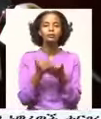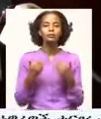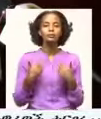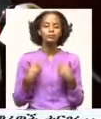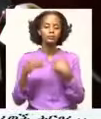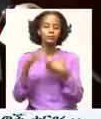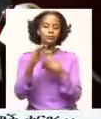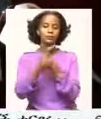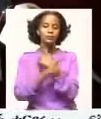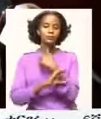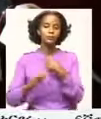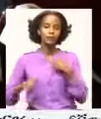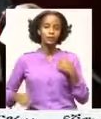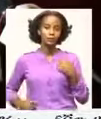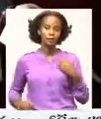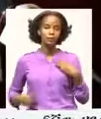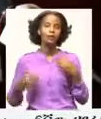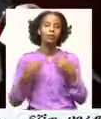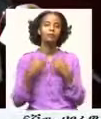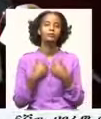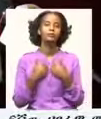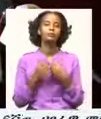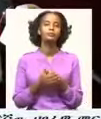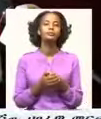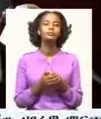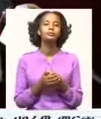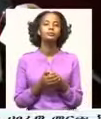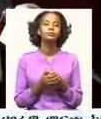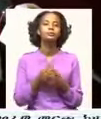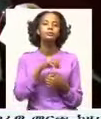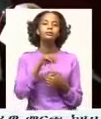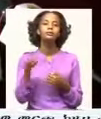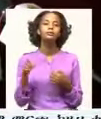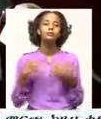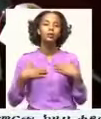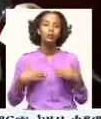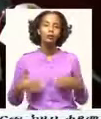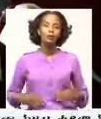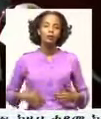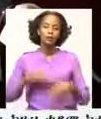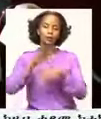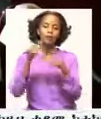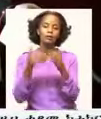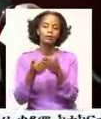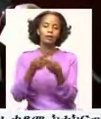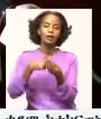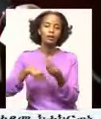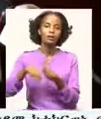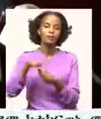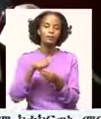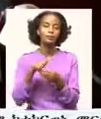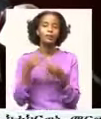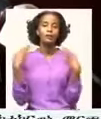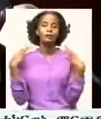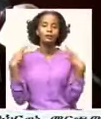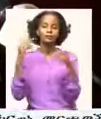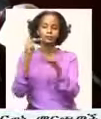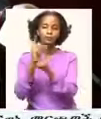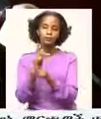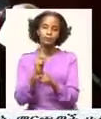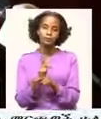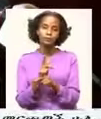የሀገር መከላከያ ሰራዊት አባላት አሉ። እነዚህ አካላት አጠቃላይ የአካባቢ ደህንነትን